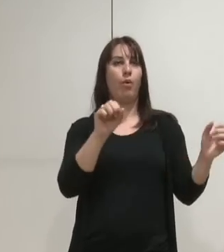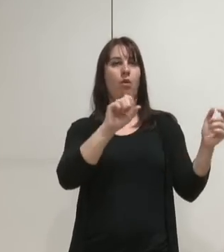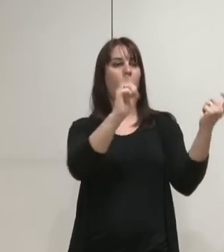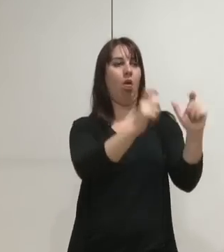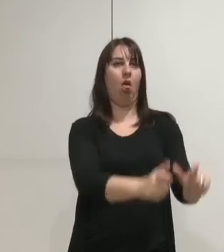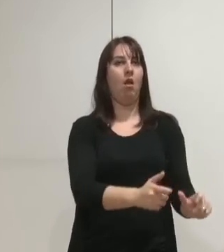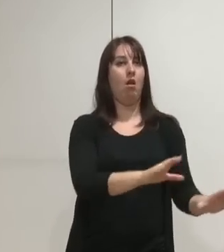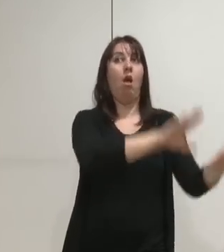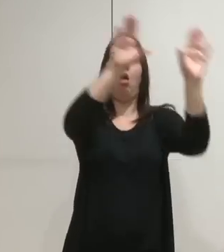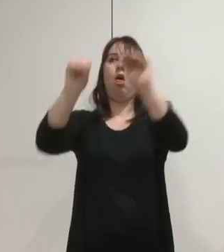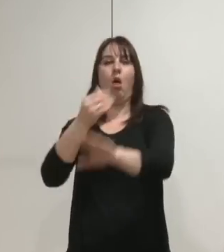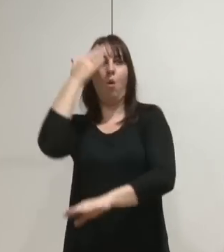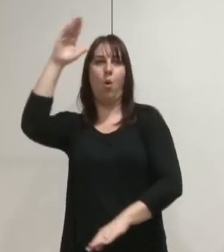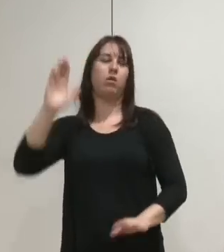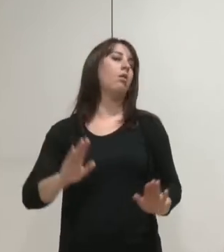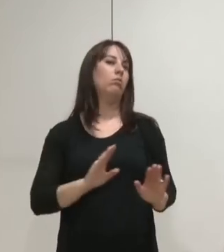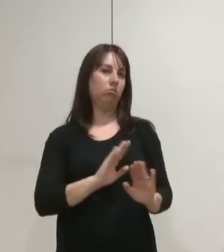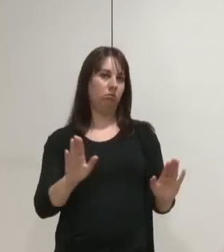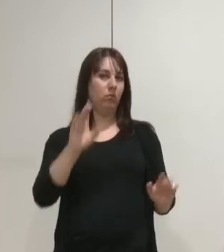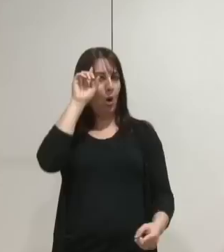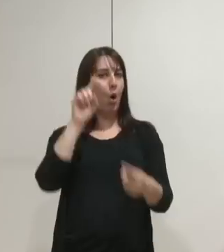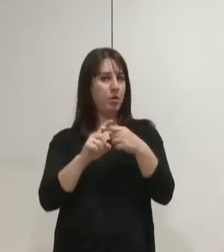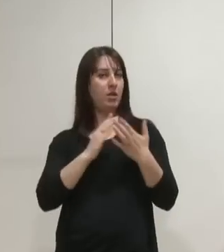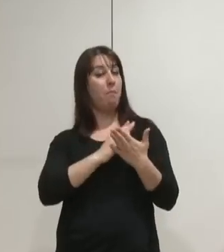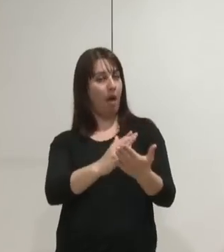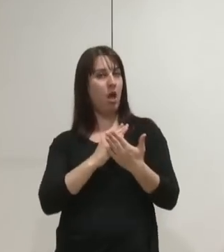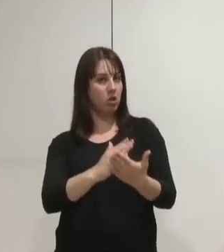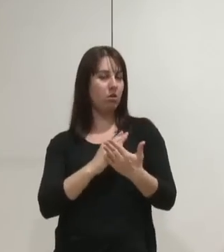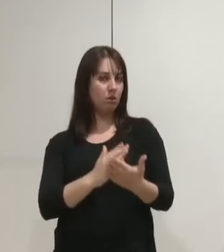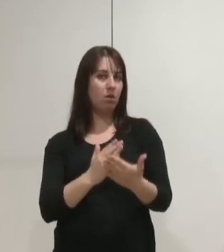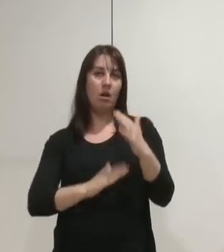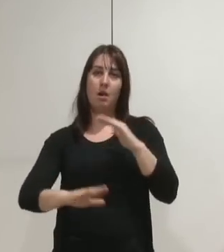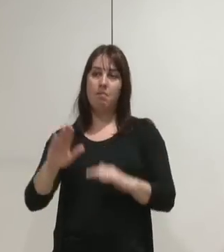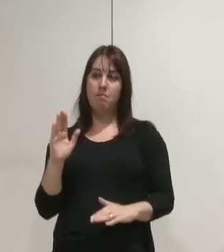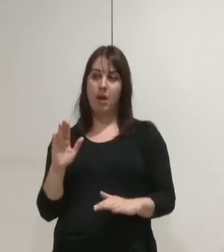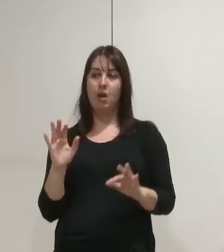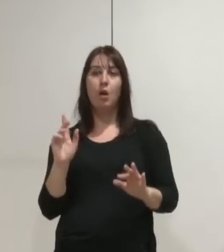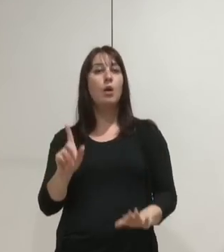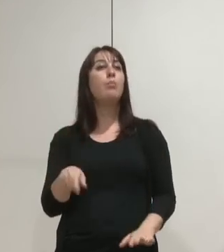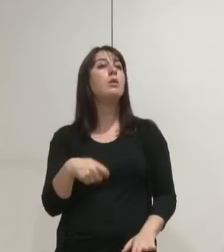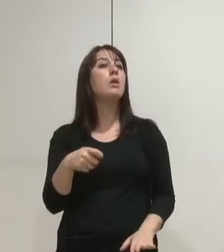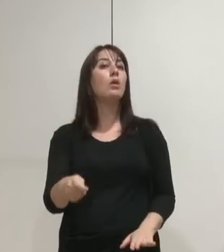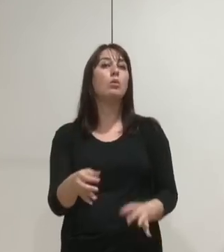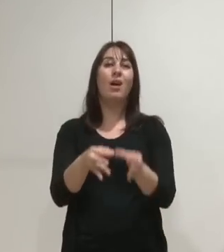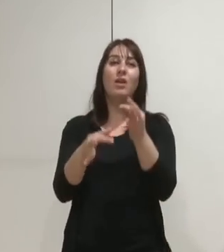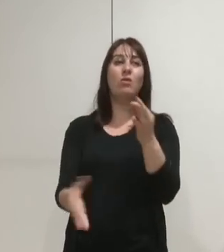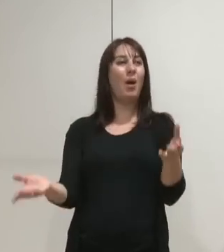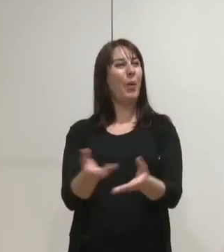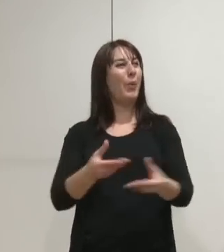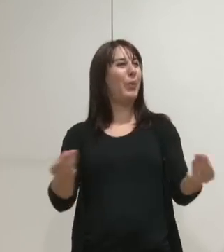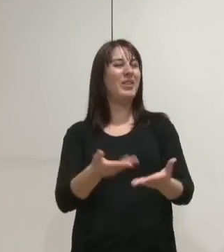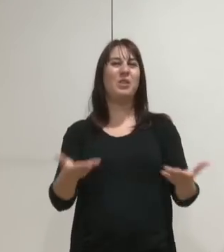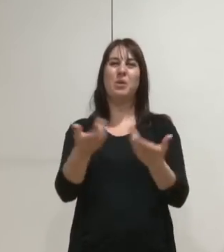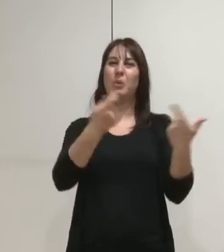déporté ailleurs donc c'est ça les objectifs partagés ça ne fait pas disparaître ni la situation